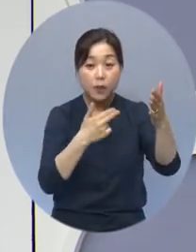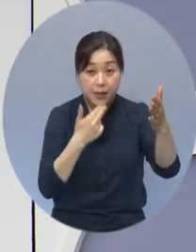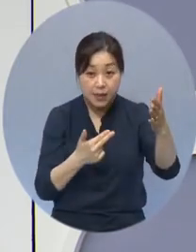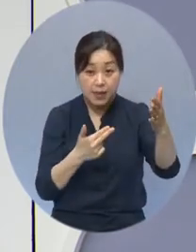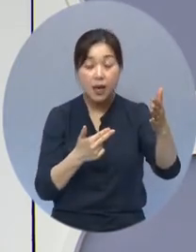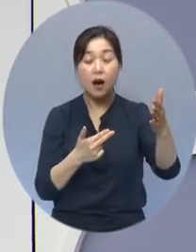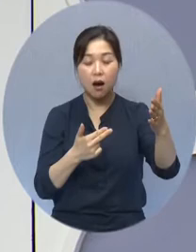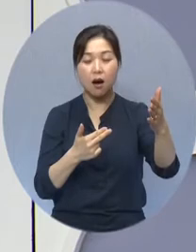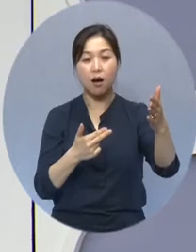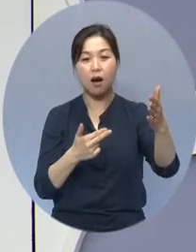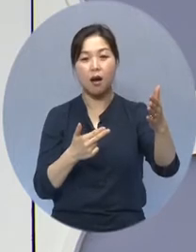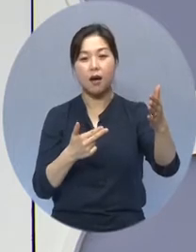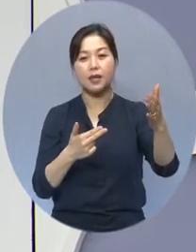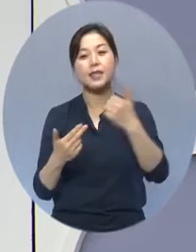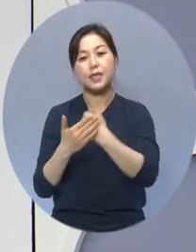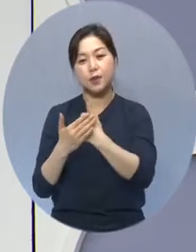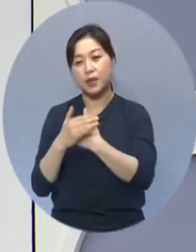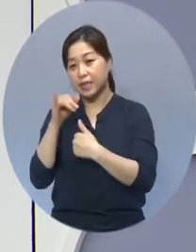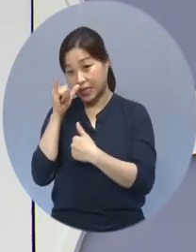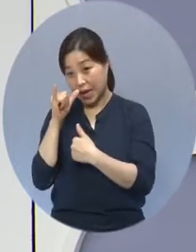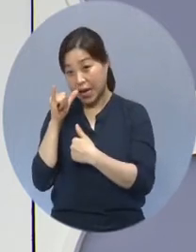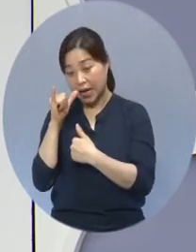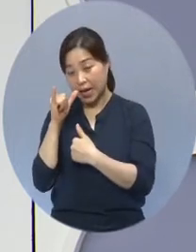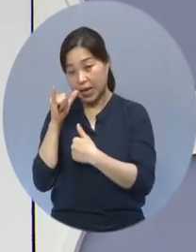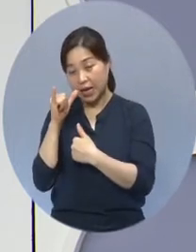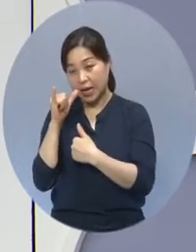한다 하는 전제가 있었기 때문에